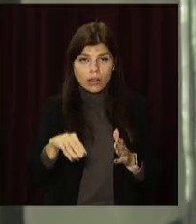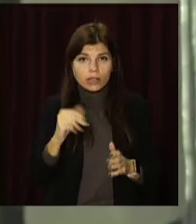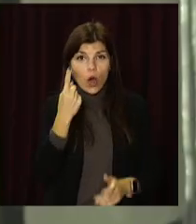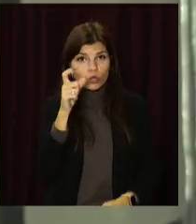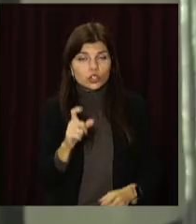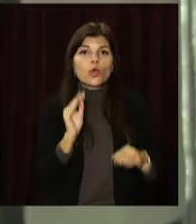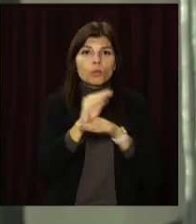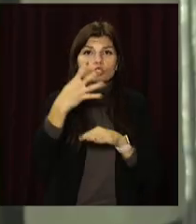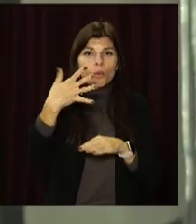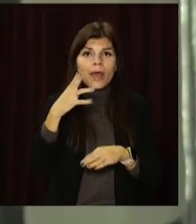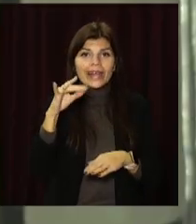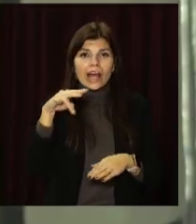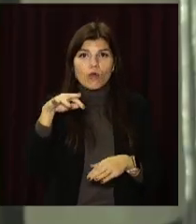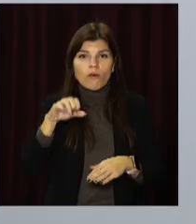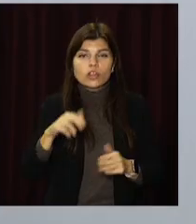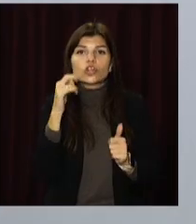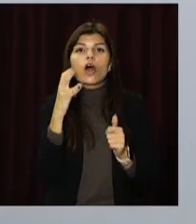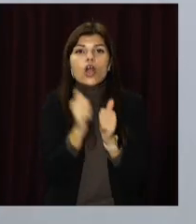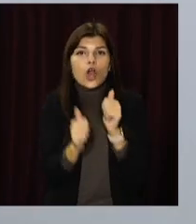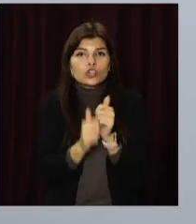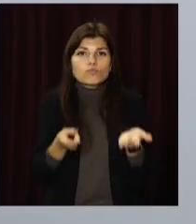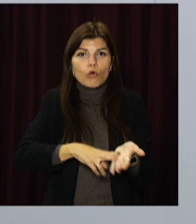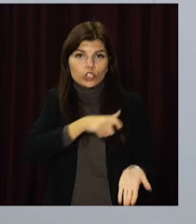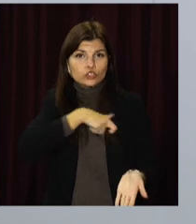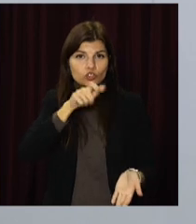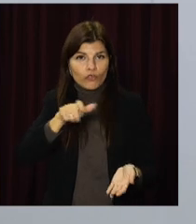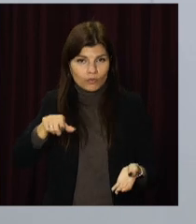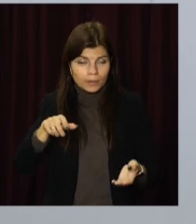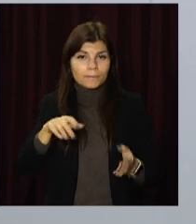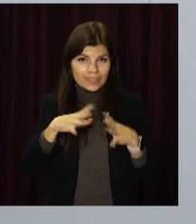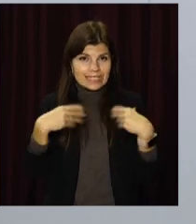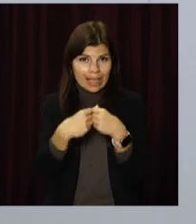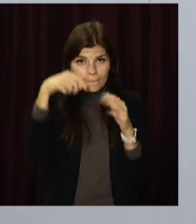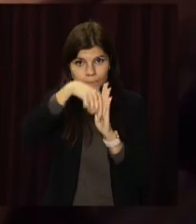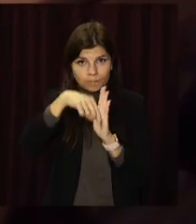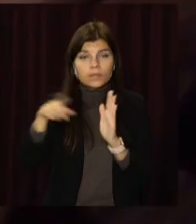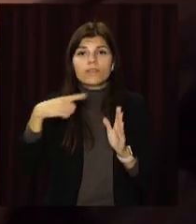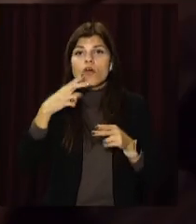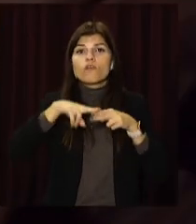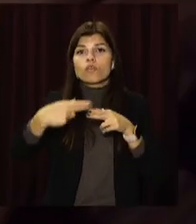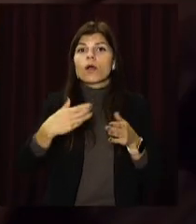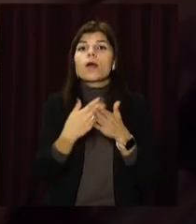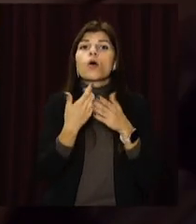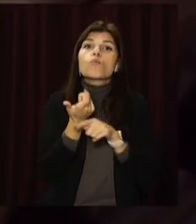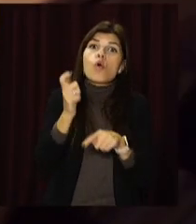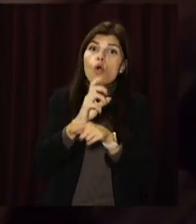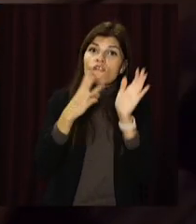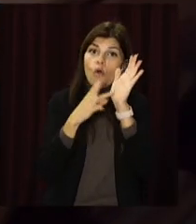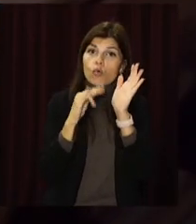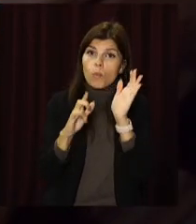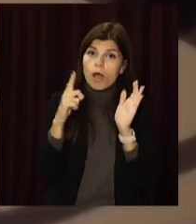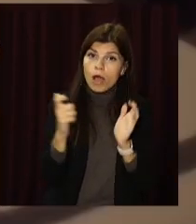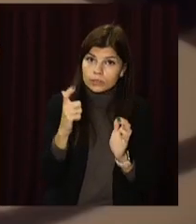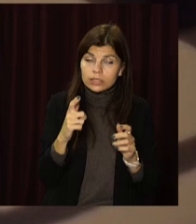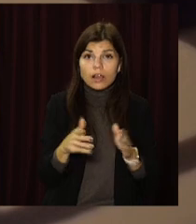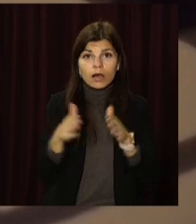додатково 45 кВт на кожного члена родини. Компенсація передбачена за трохи більше як 8 кубів газу, за наявності